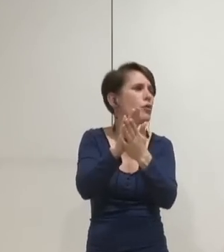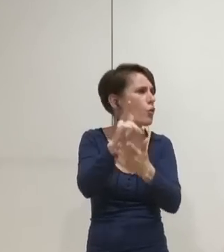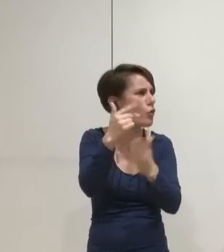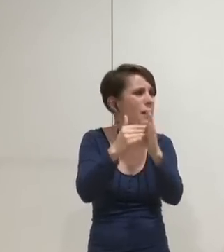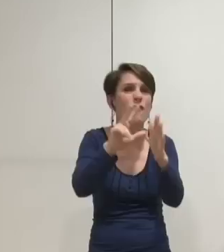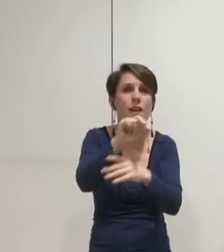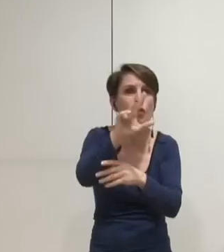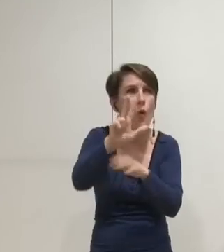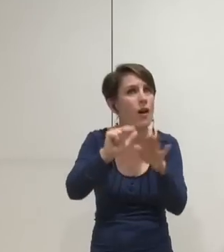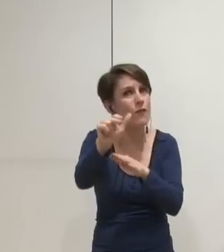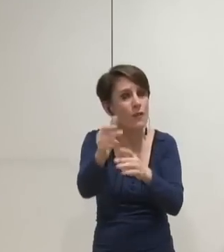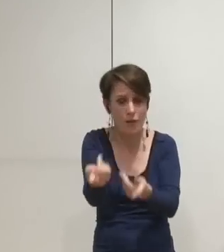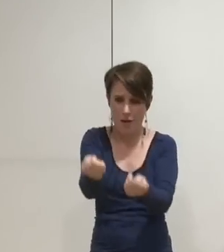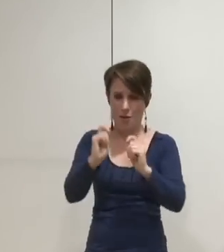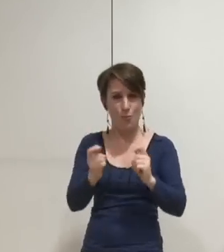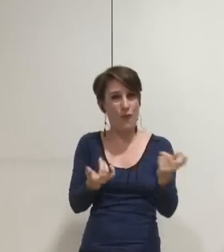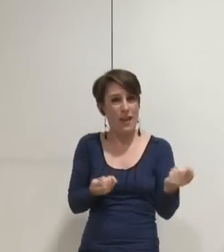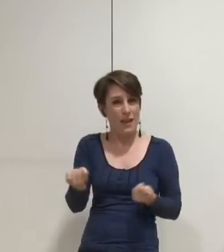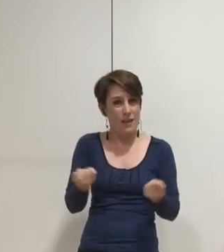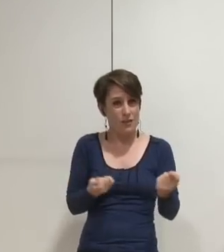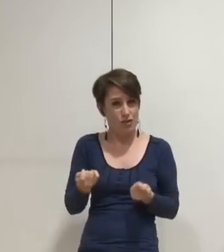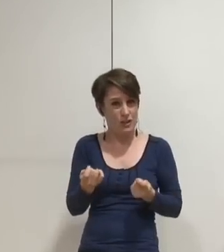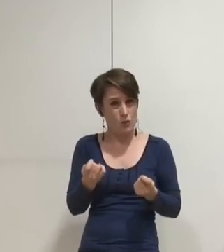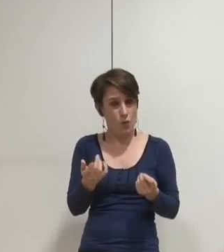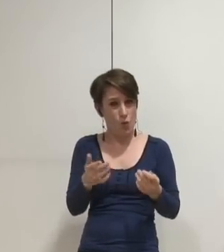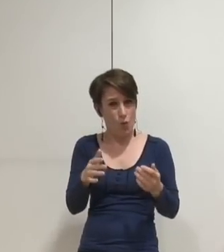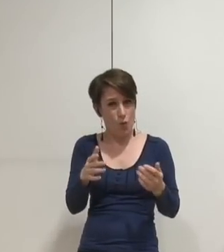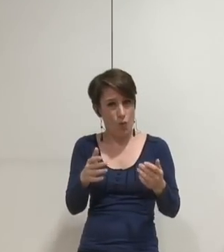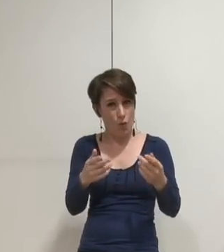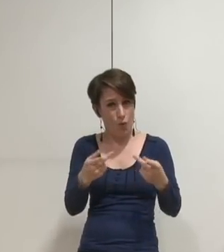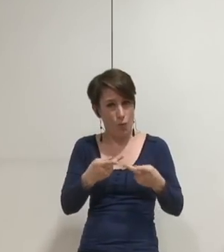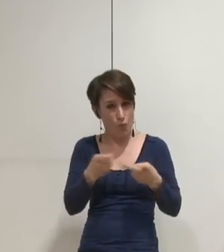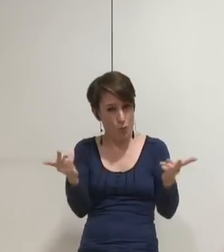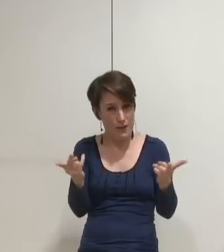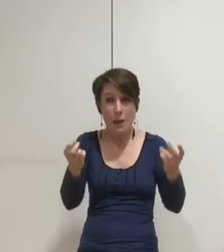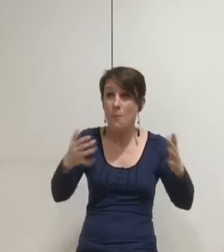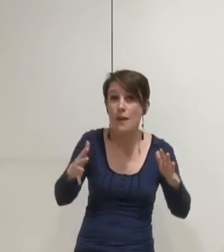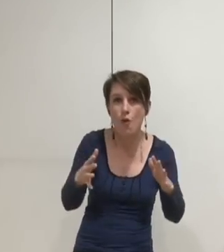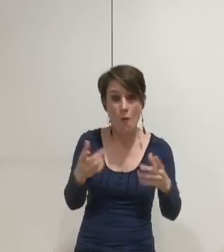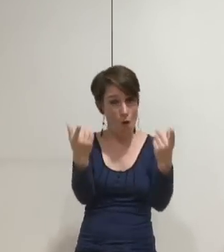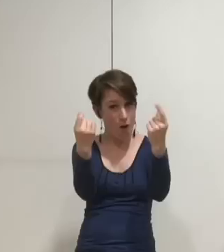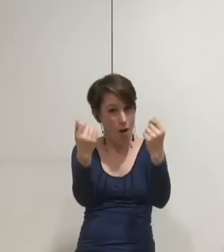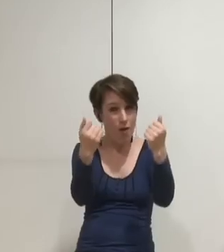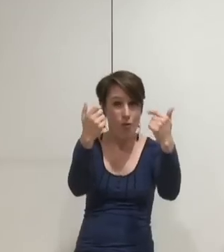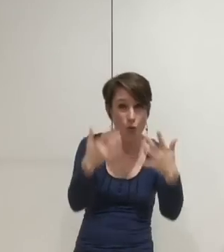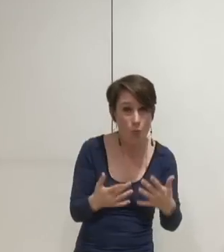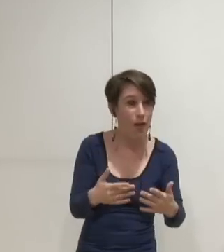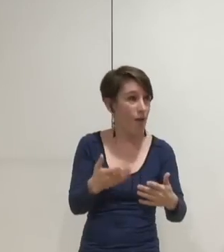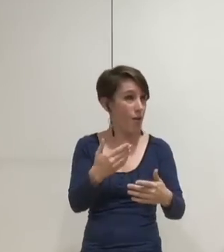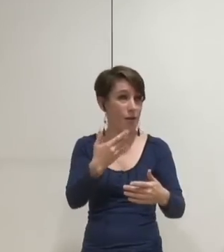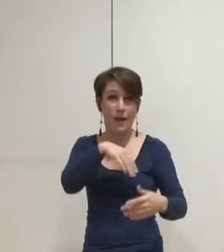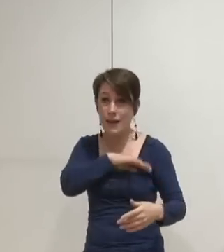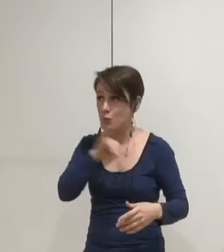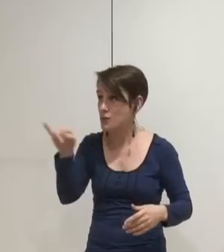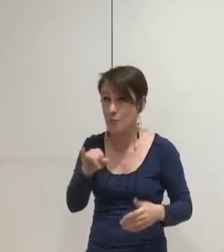pardon sous quelles conditions avec quels acteurs et comment vous pouviez l'évoquer et éventuellement vous